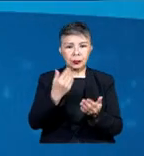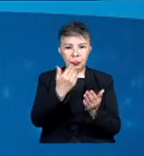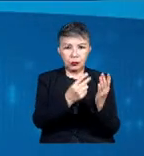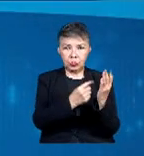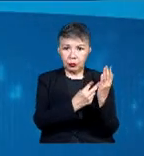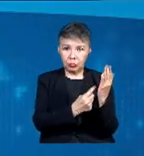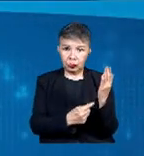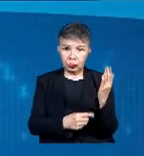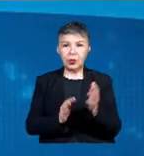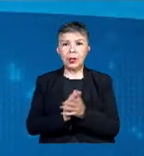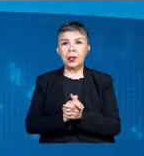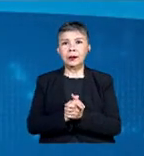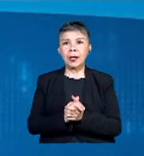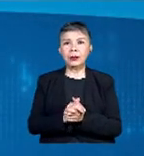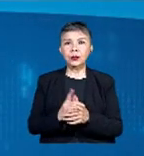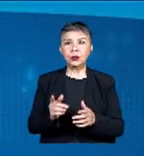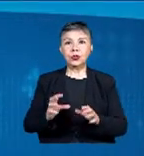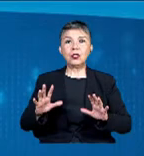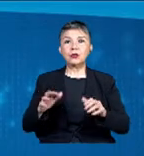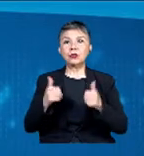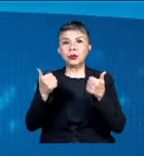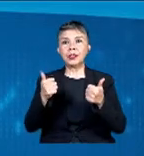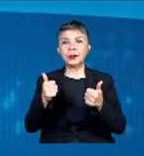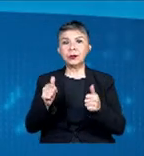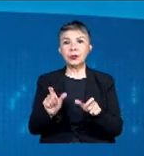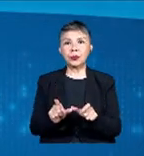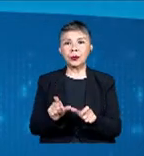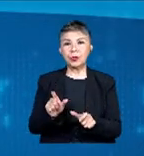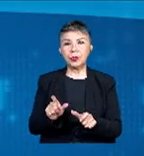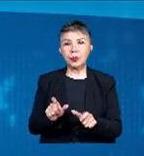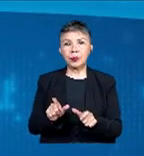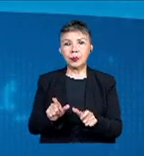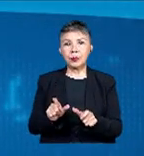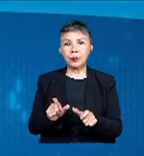bahkan terhadap sukses